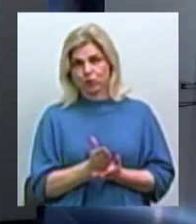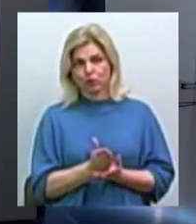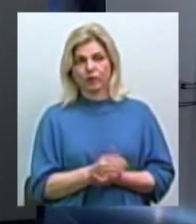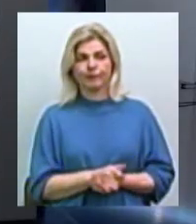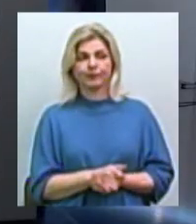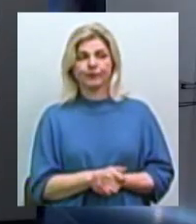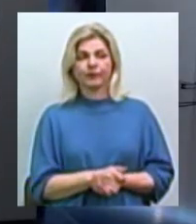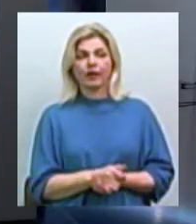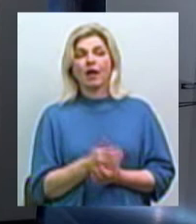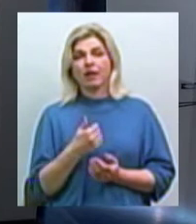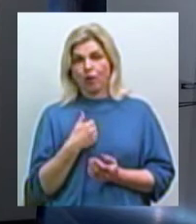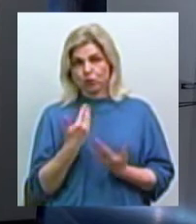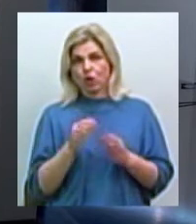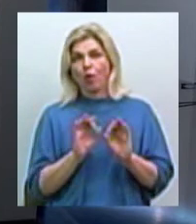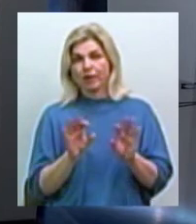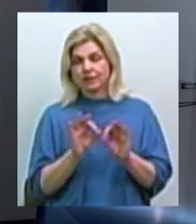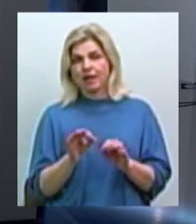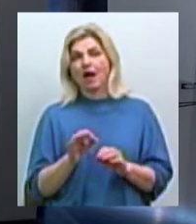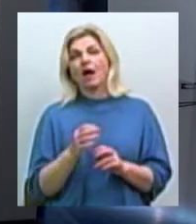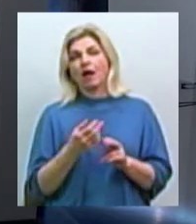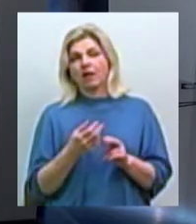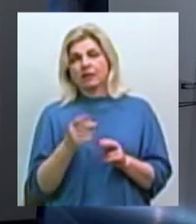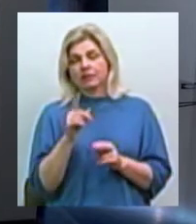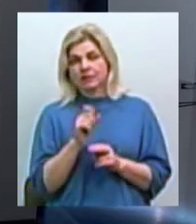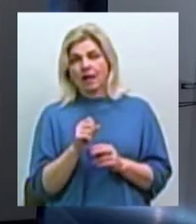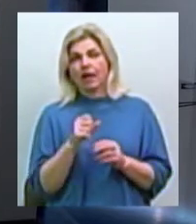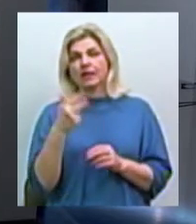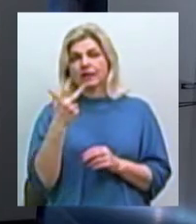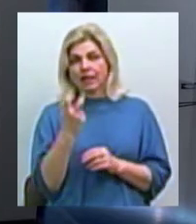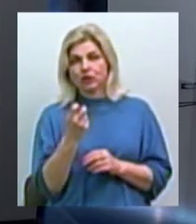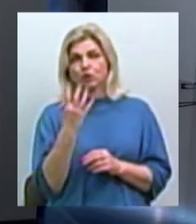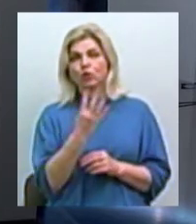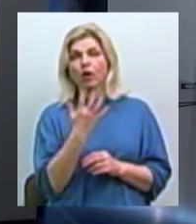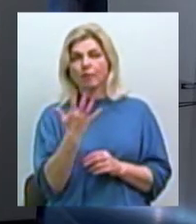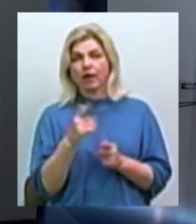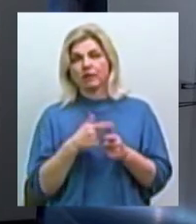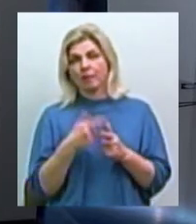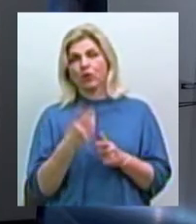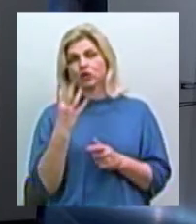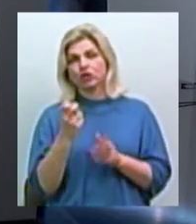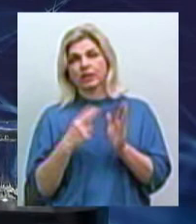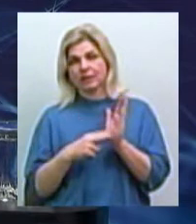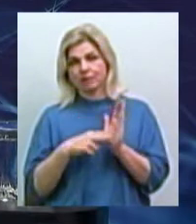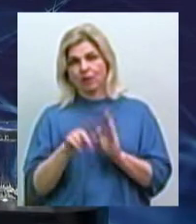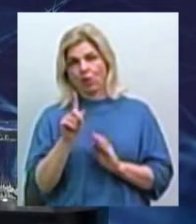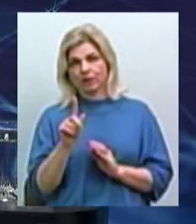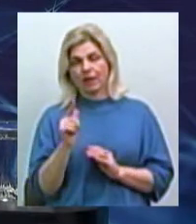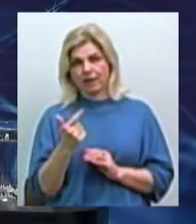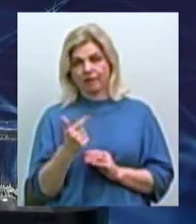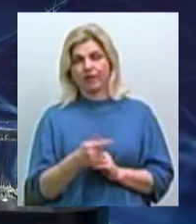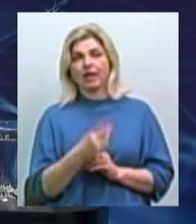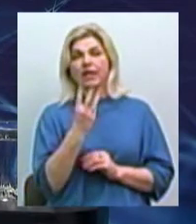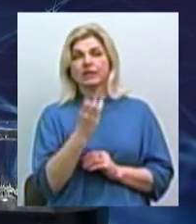Що я вже зазначала, адміністративна послуга там 345 або 471 гривня. 345 –